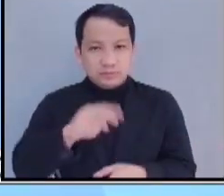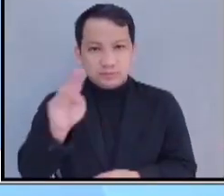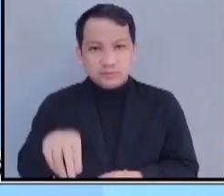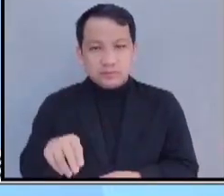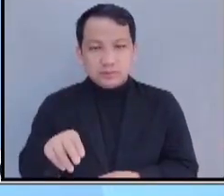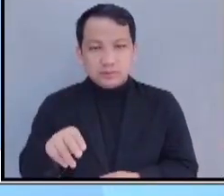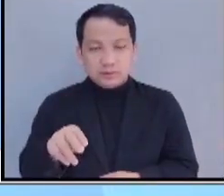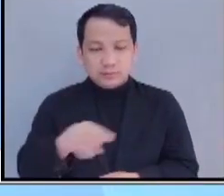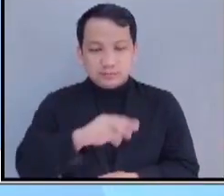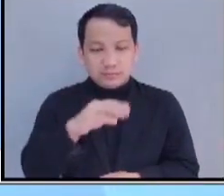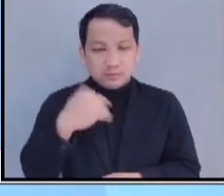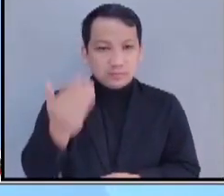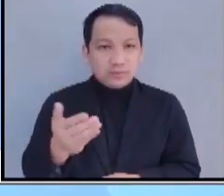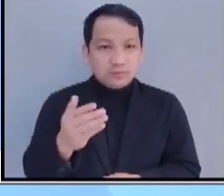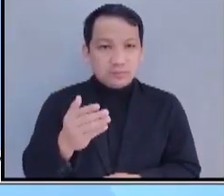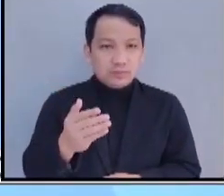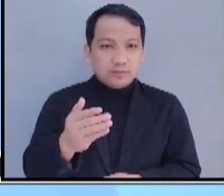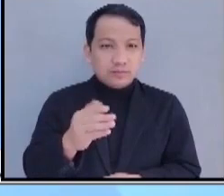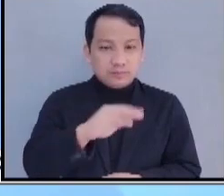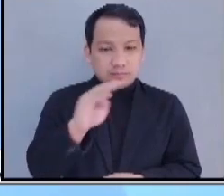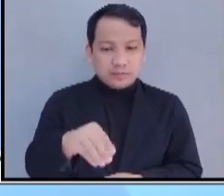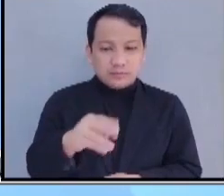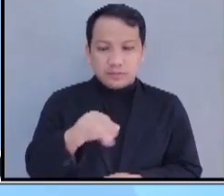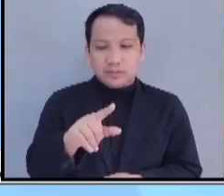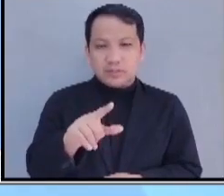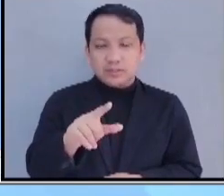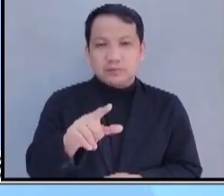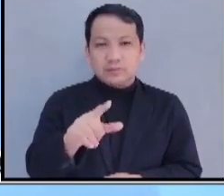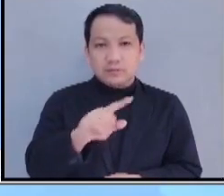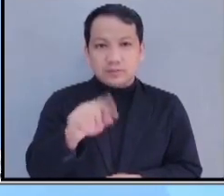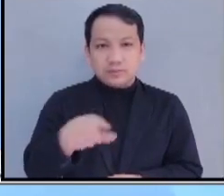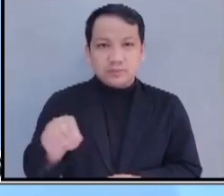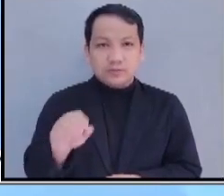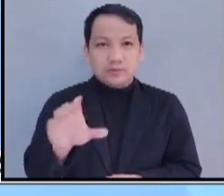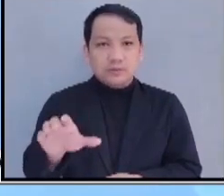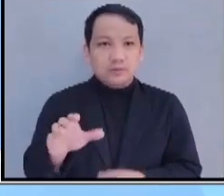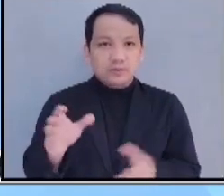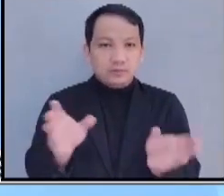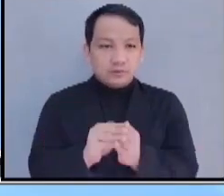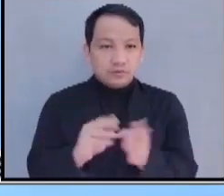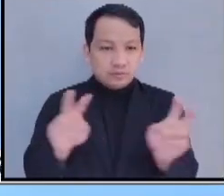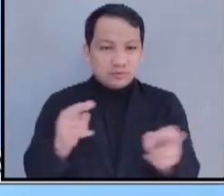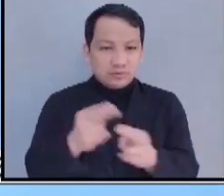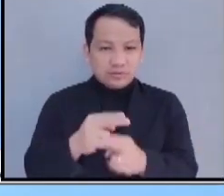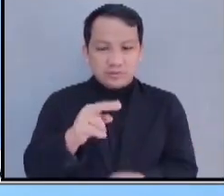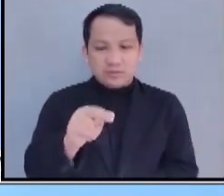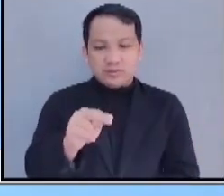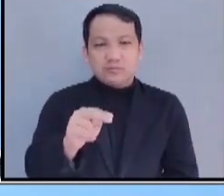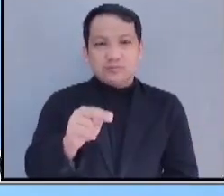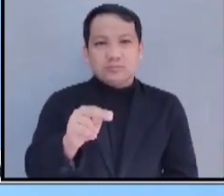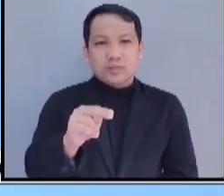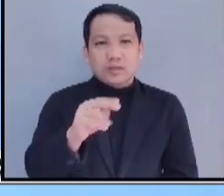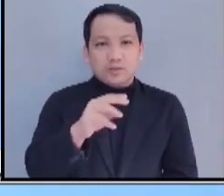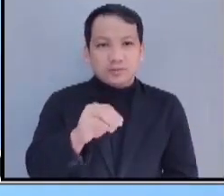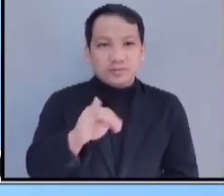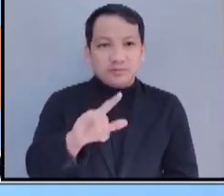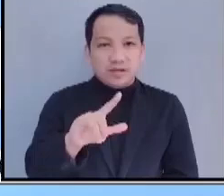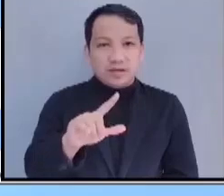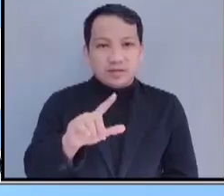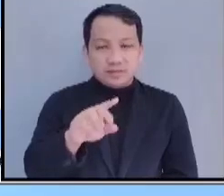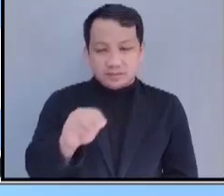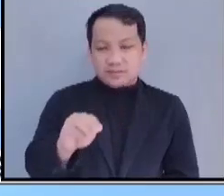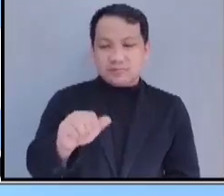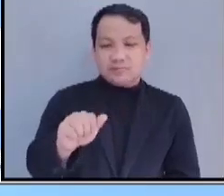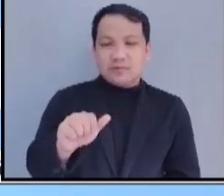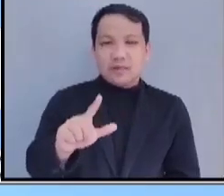ang pagpanaw ni Vishwa Maali. Sinailalim na sa necropsy o examination para malaman ang dahilan ng